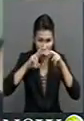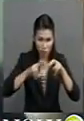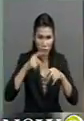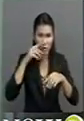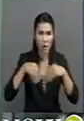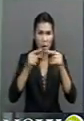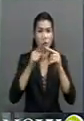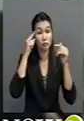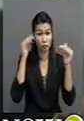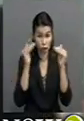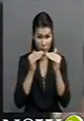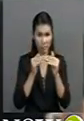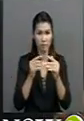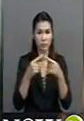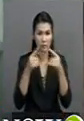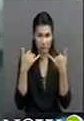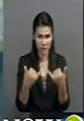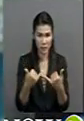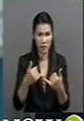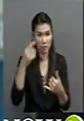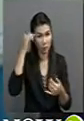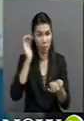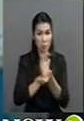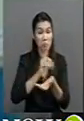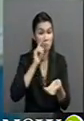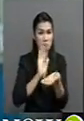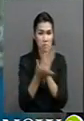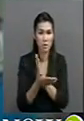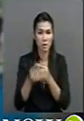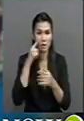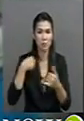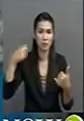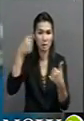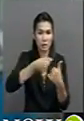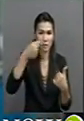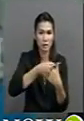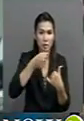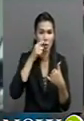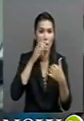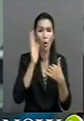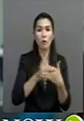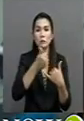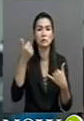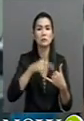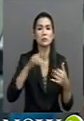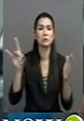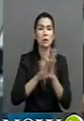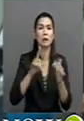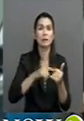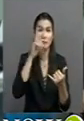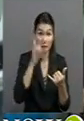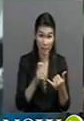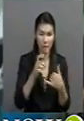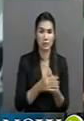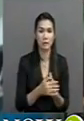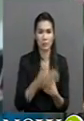ความเป็นธรรมอย่างเต็มที่ตอนนี้ตำรวจเปลี่ยนข้อหาแล้วคุณผู้ชมเป็นข้อหาทำร้ายร่างกายผู้อื่นจนถึงแก่ความตายเพราะว่า